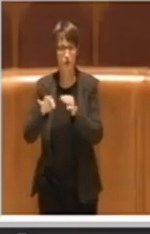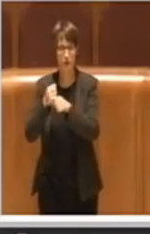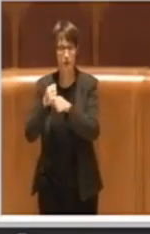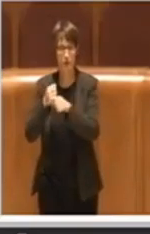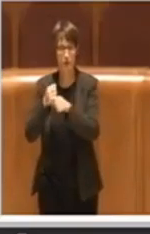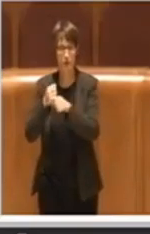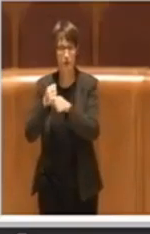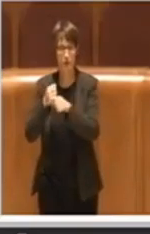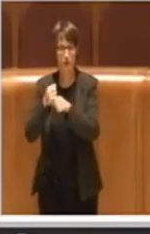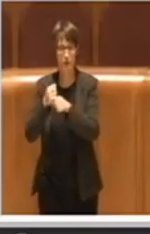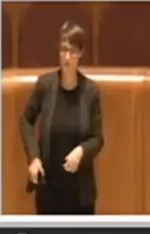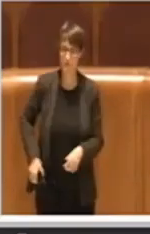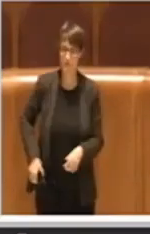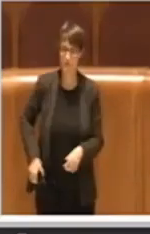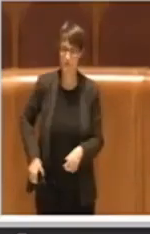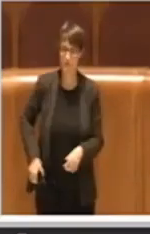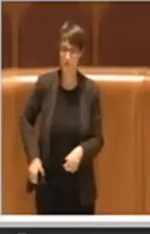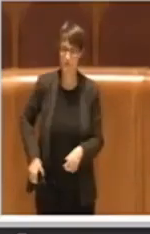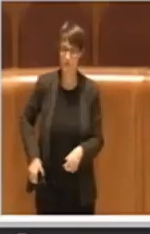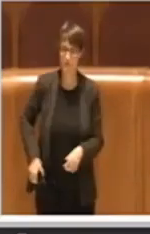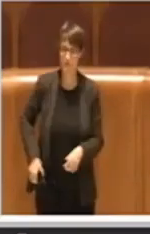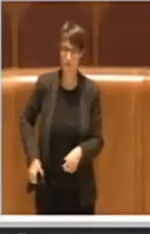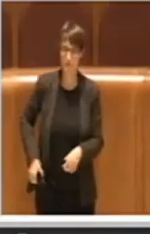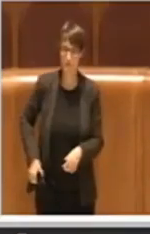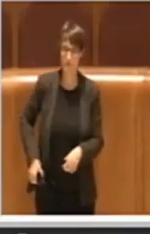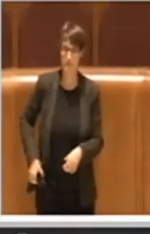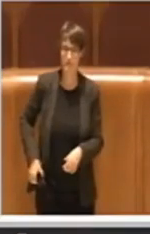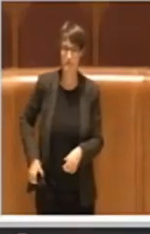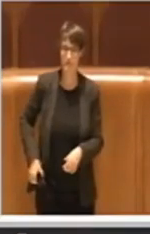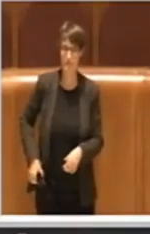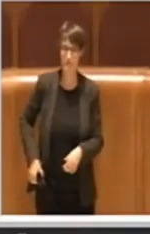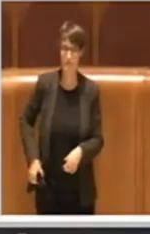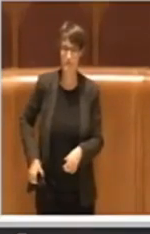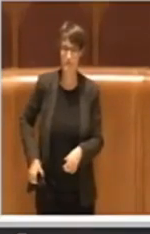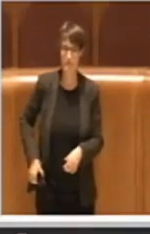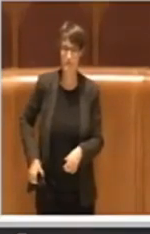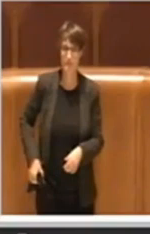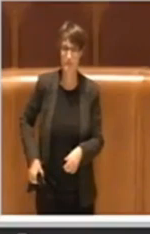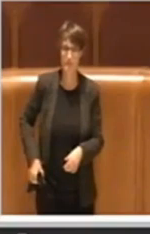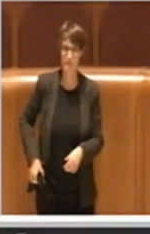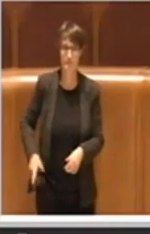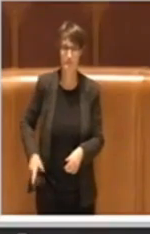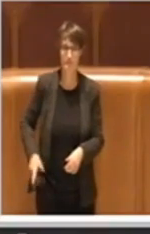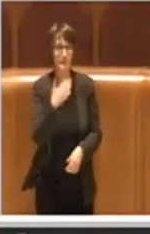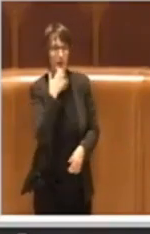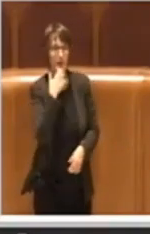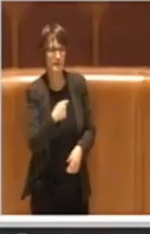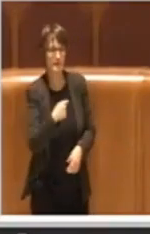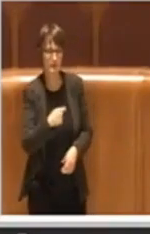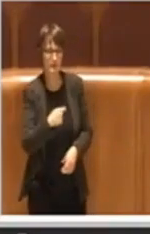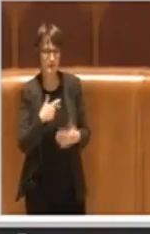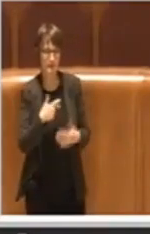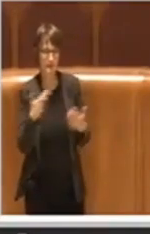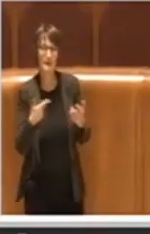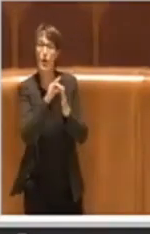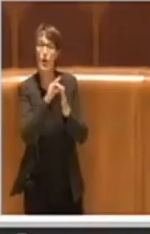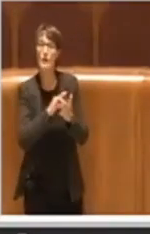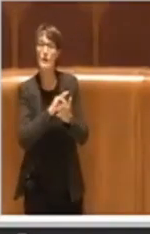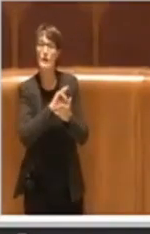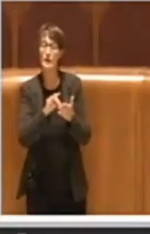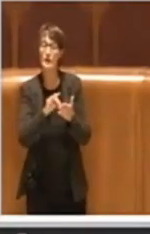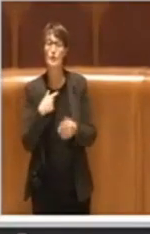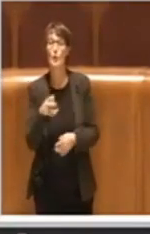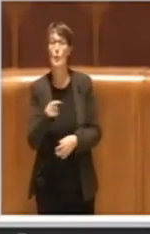grazie grazie presidente allora anche questi due ordini del giorno hanno un taglio un taglio di natura pratica